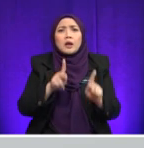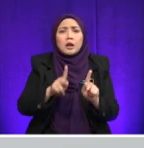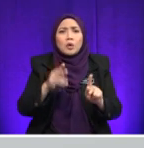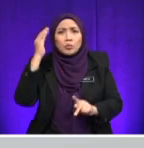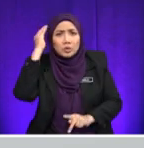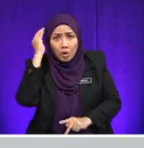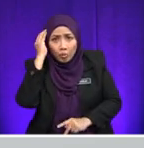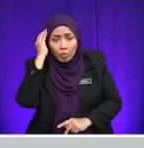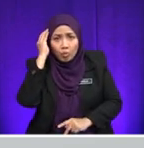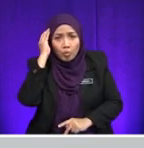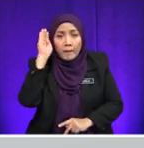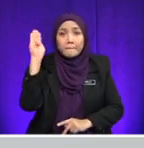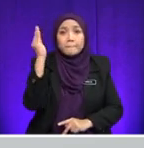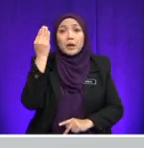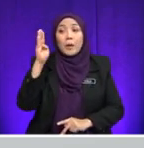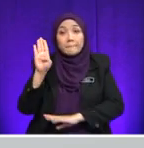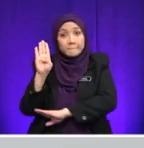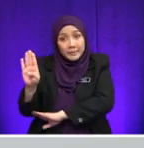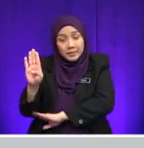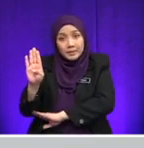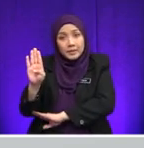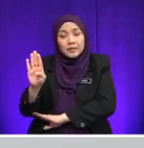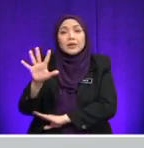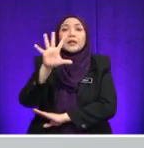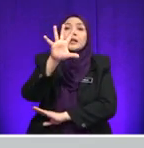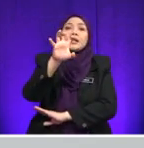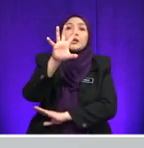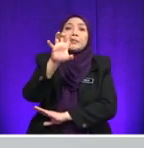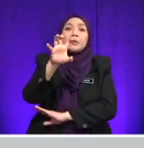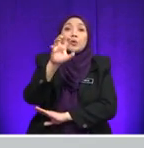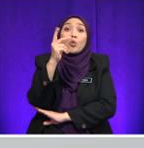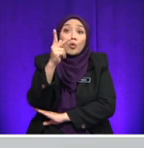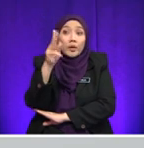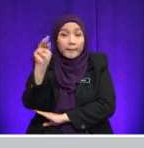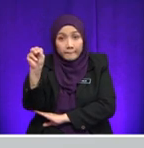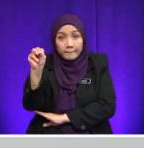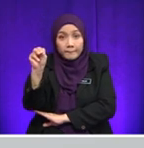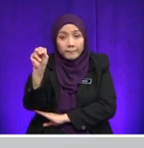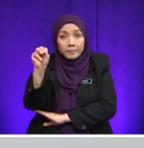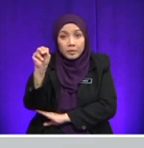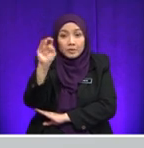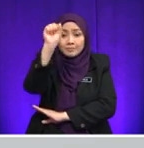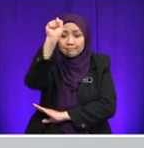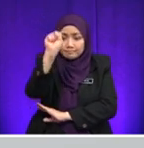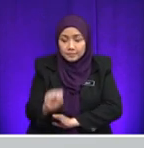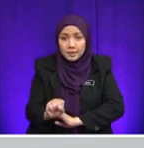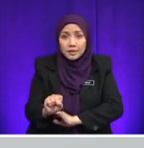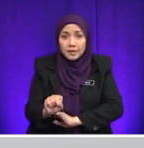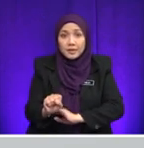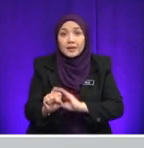bahwa pangkalan B ialah 50 km ke selatan pangkalan